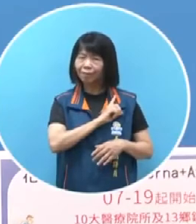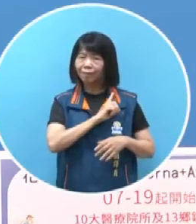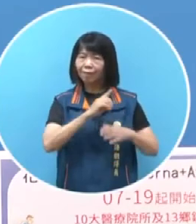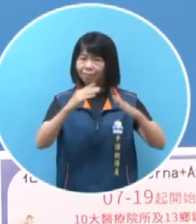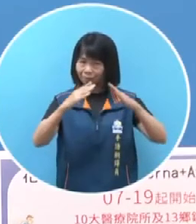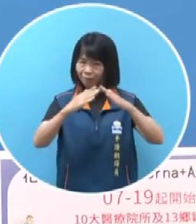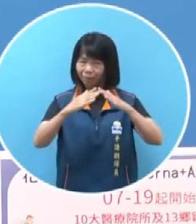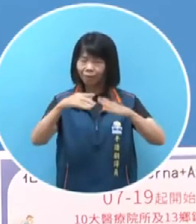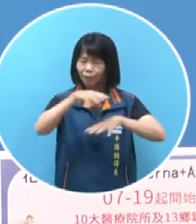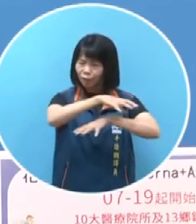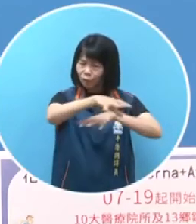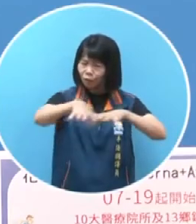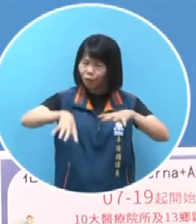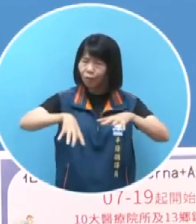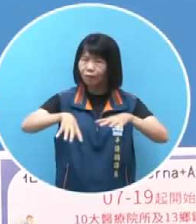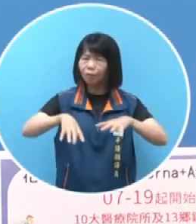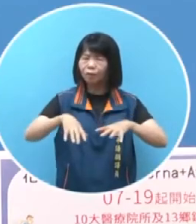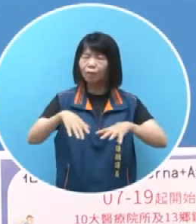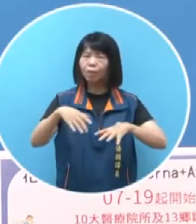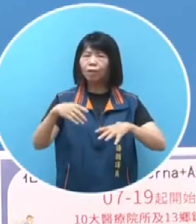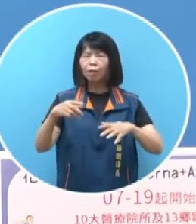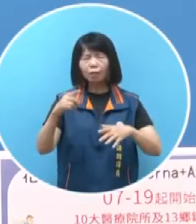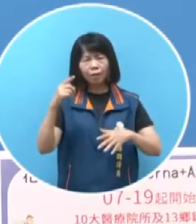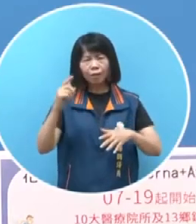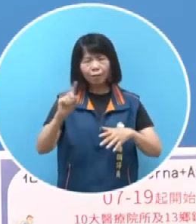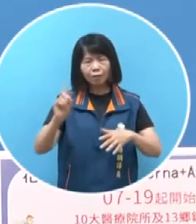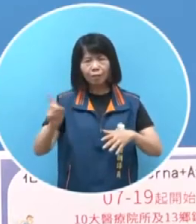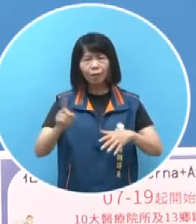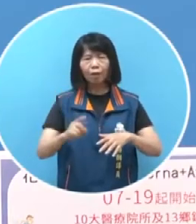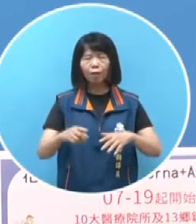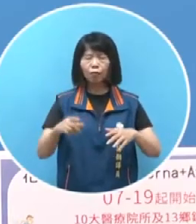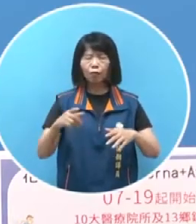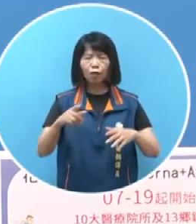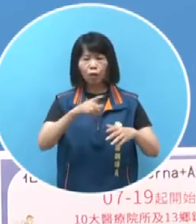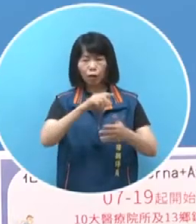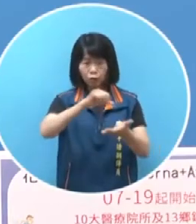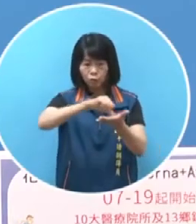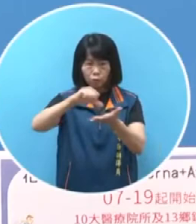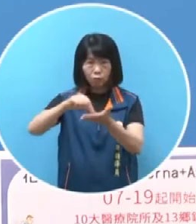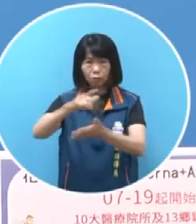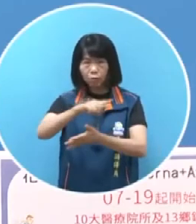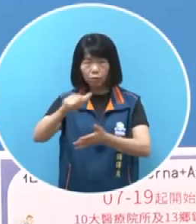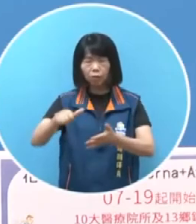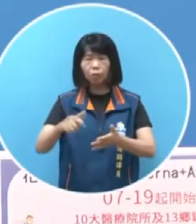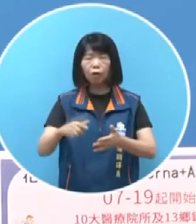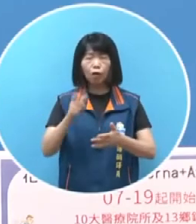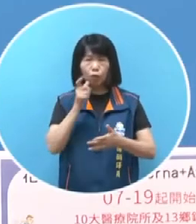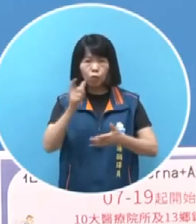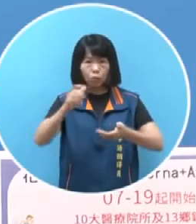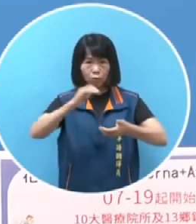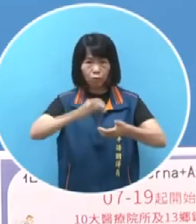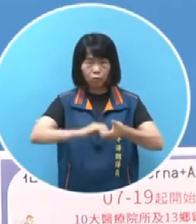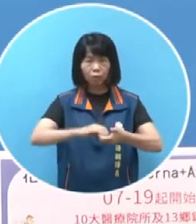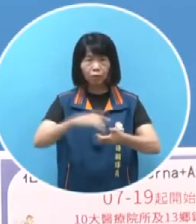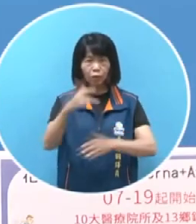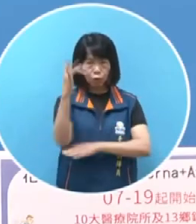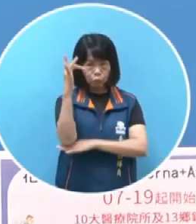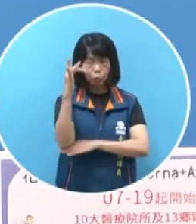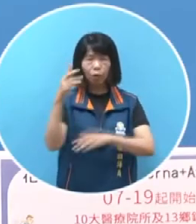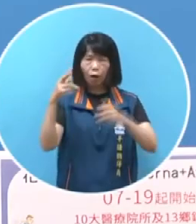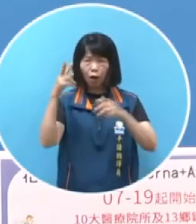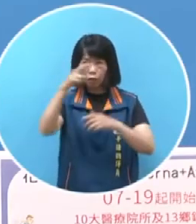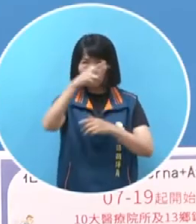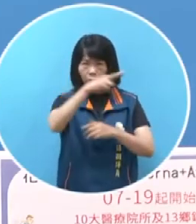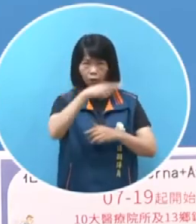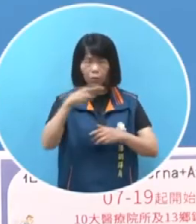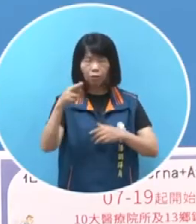我们这个居家环境，无论是植栽把它固定，或者是我们的树木把它这个修剪，